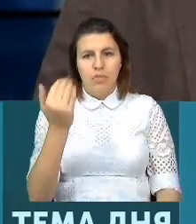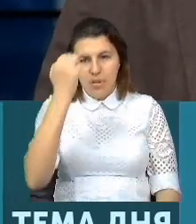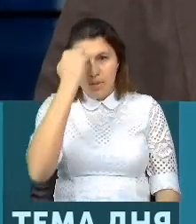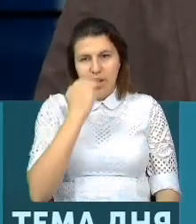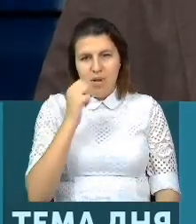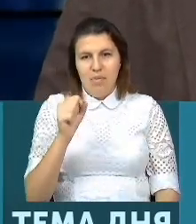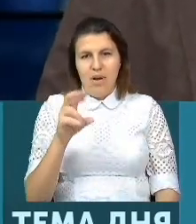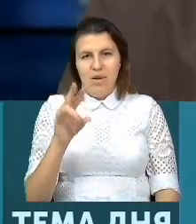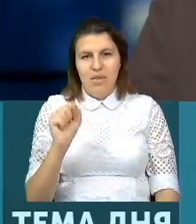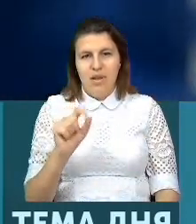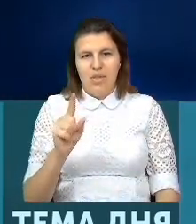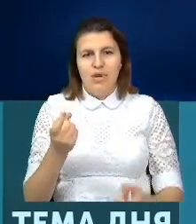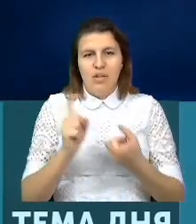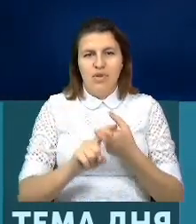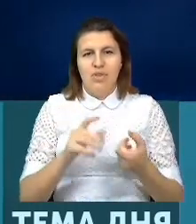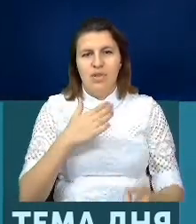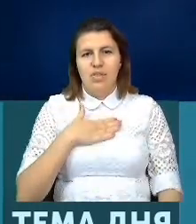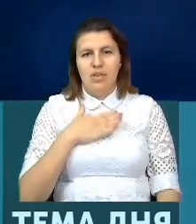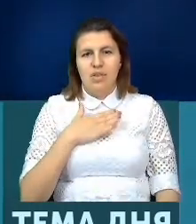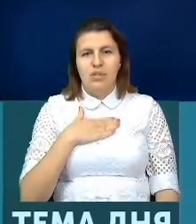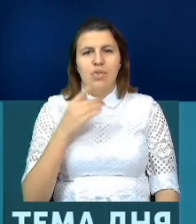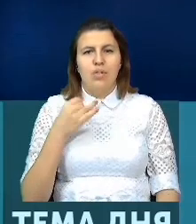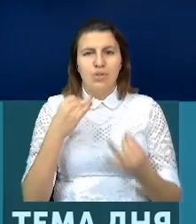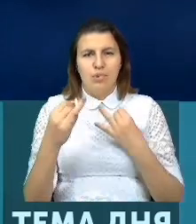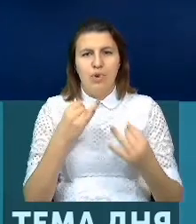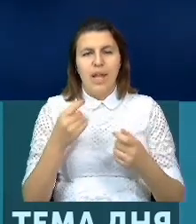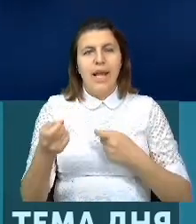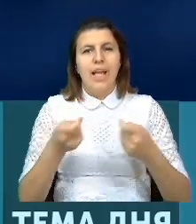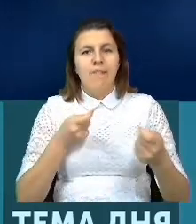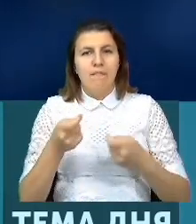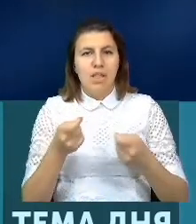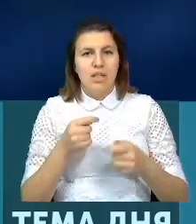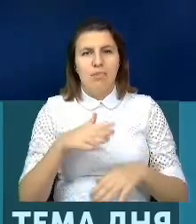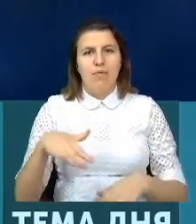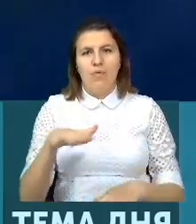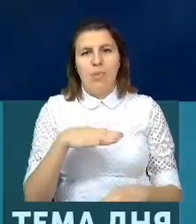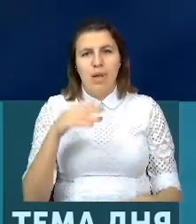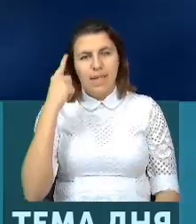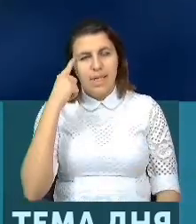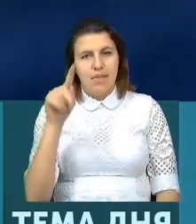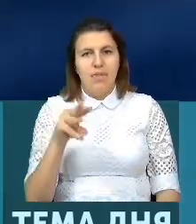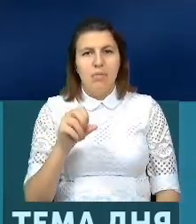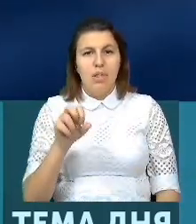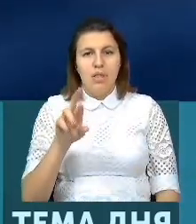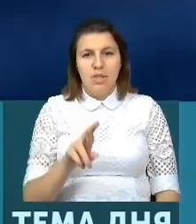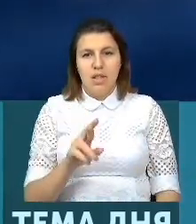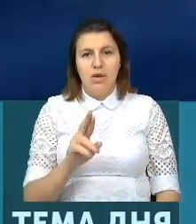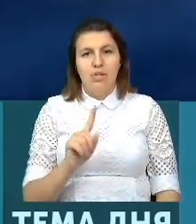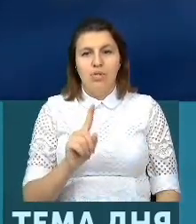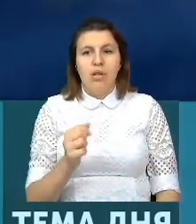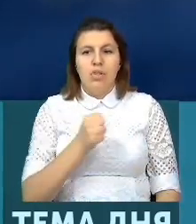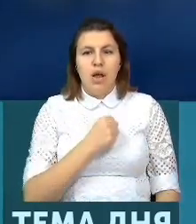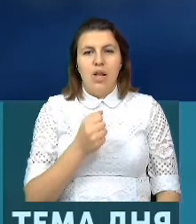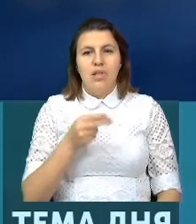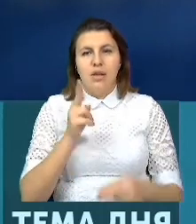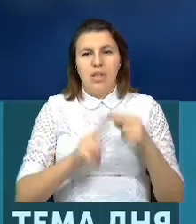долучилась до нашої розмови. Анна Авдіянська, керівниця платформи ініціатив «Теплиця», була з нами на зв'язку. Що ж, на жаль, у нас закінчується ефірний час. Я